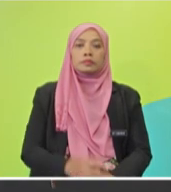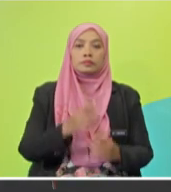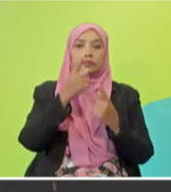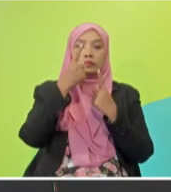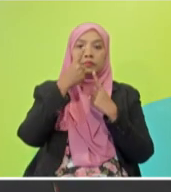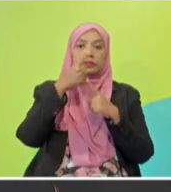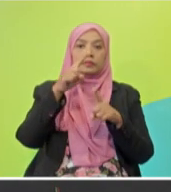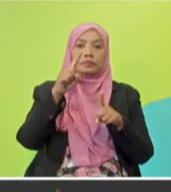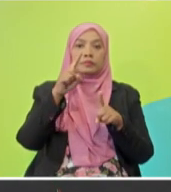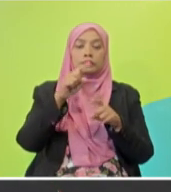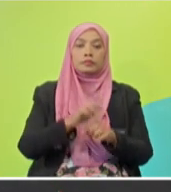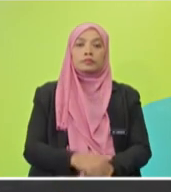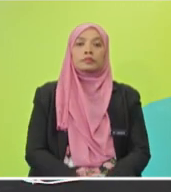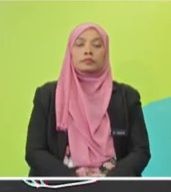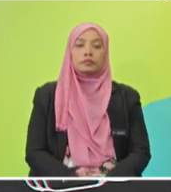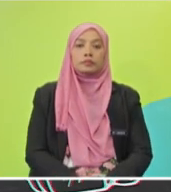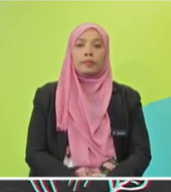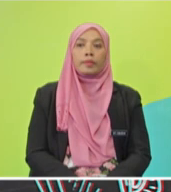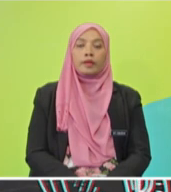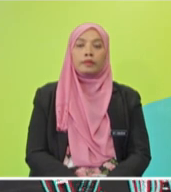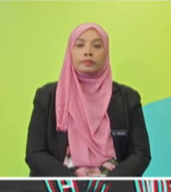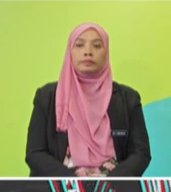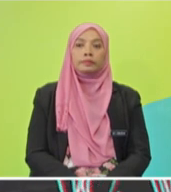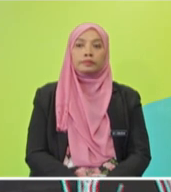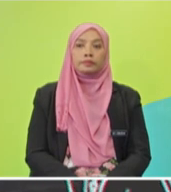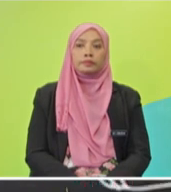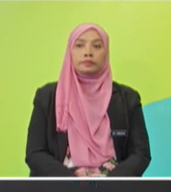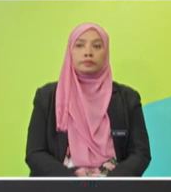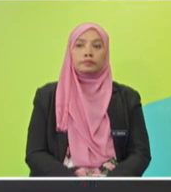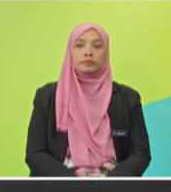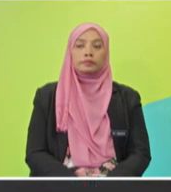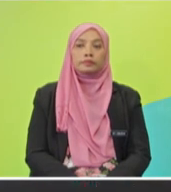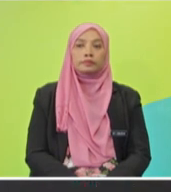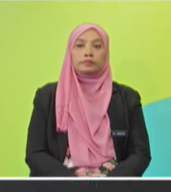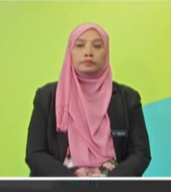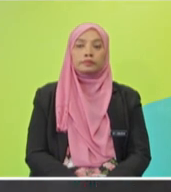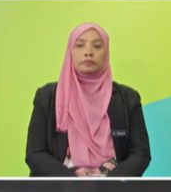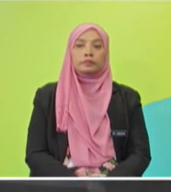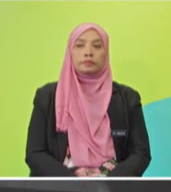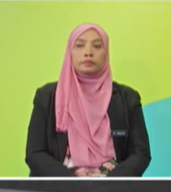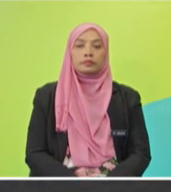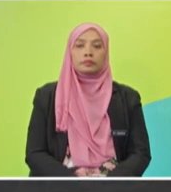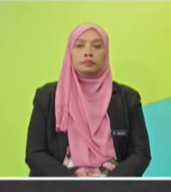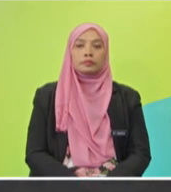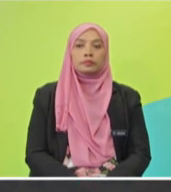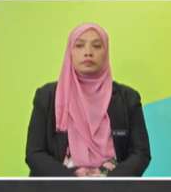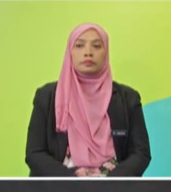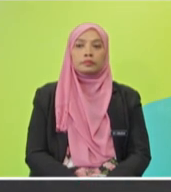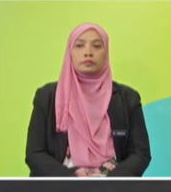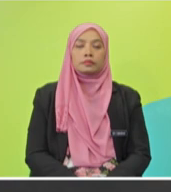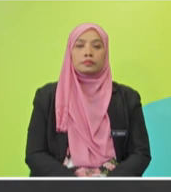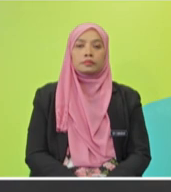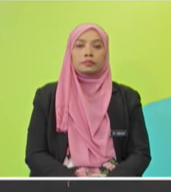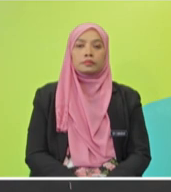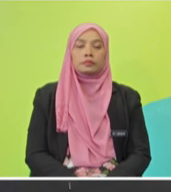Okey, yang pertama tu Nick darab dengan 3. Saya darab dengan 3. Jadi setara. Yang kedua? Setara. Yang